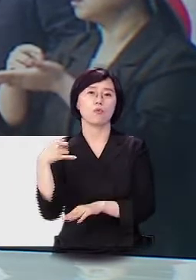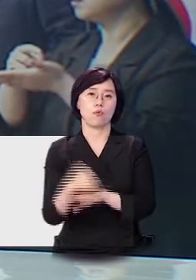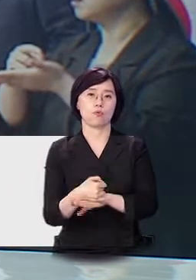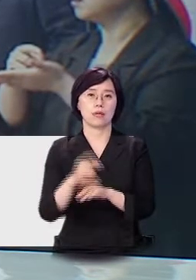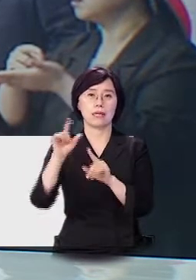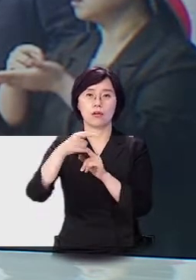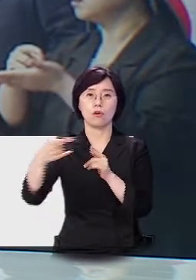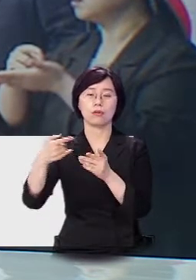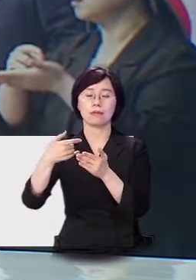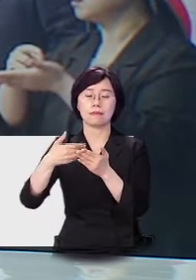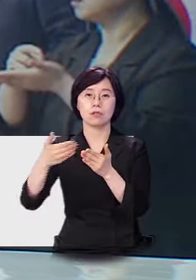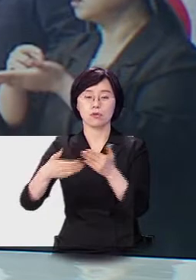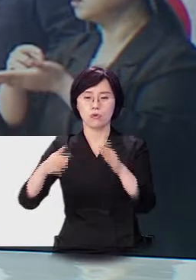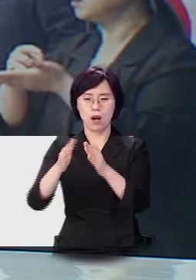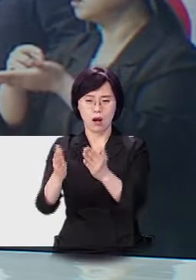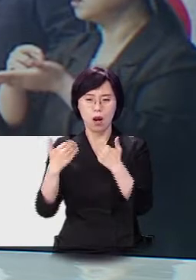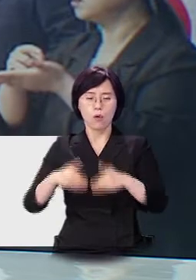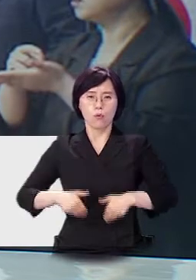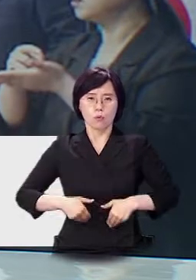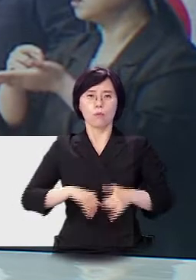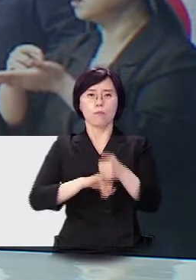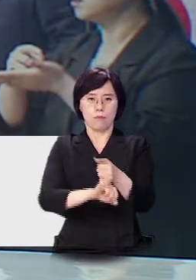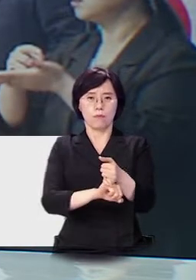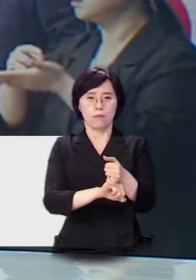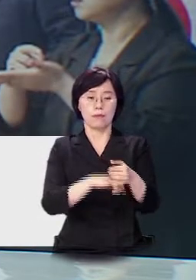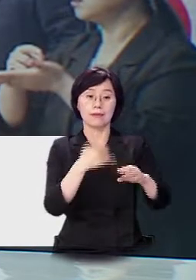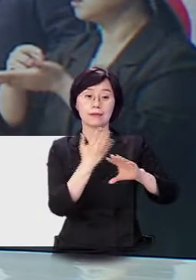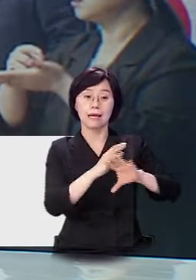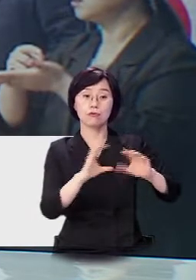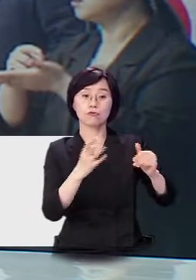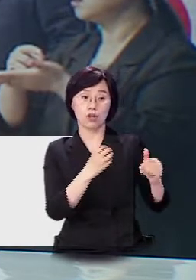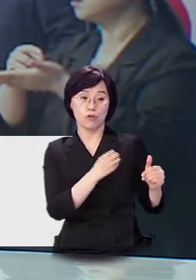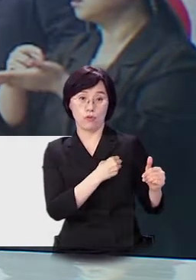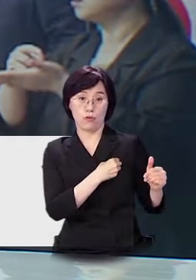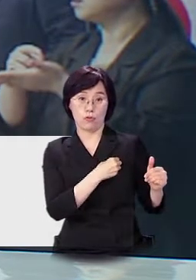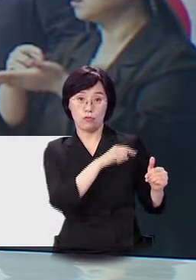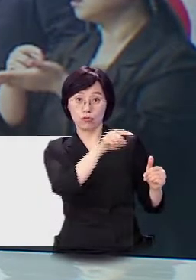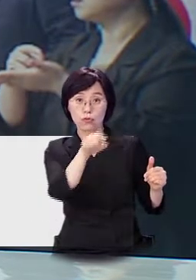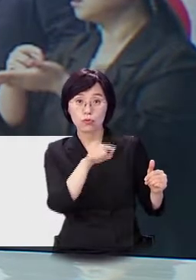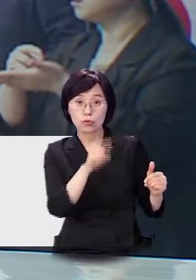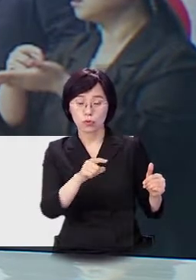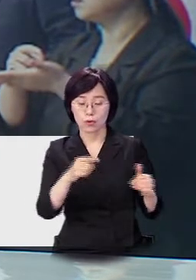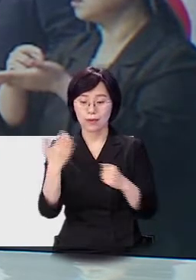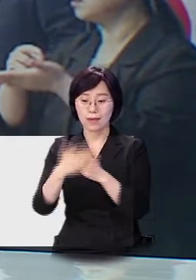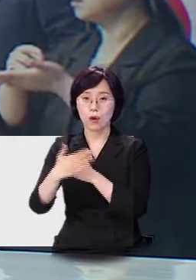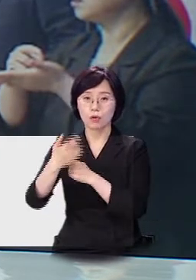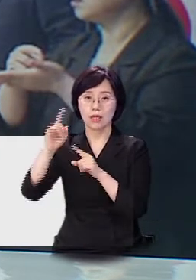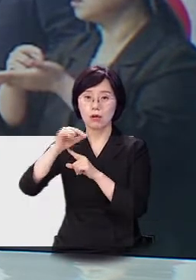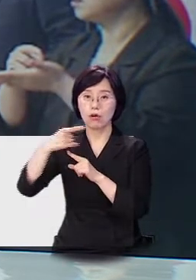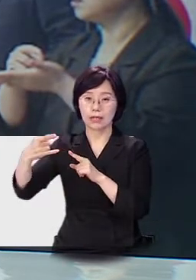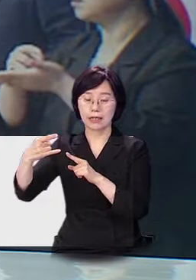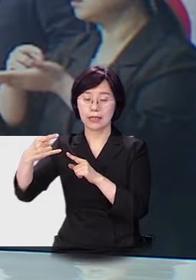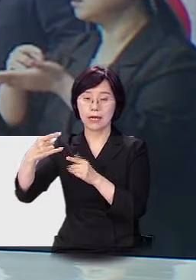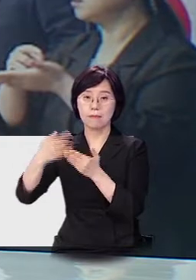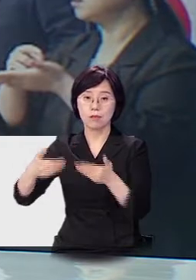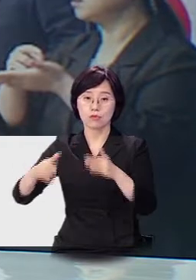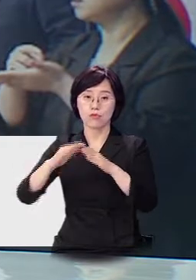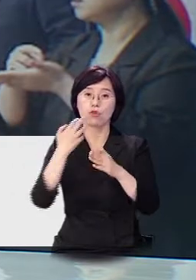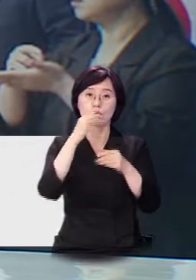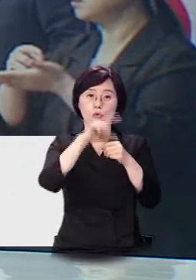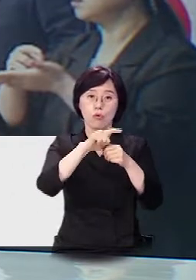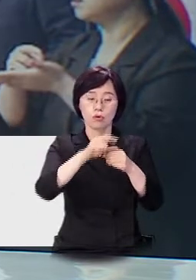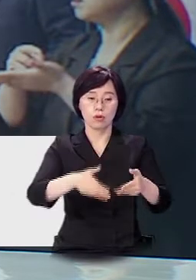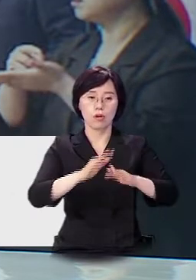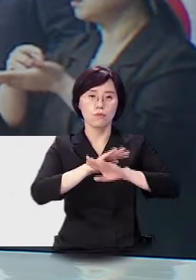유치가 그만큼 절박한 되요 다른 지역 국회의원들도 2건의 미술관 수도권 건립 계획 취소를 촉구했습니다 정석원